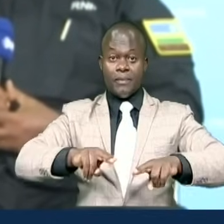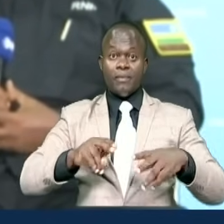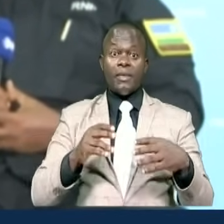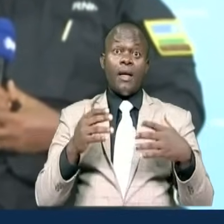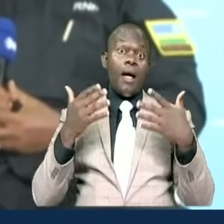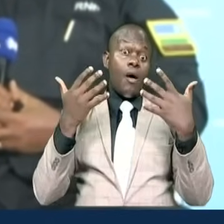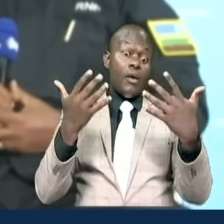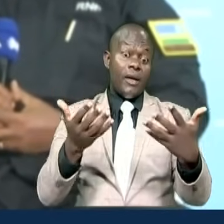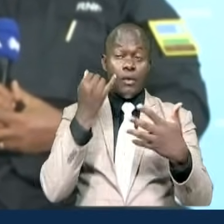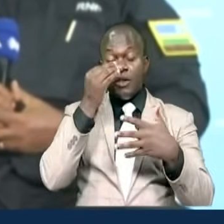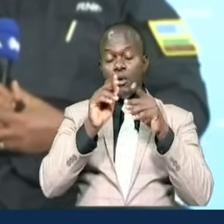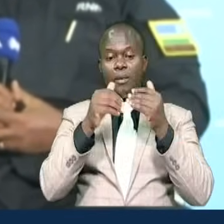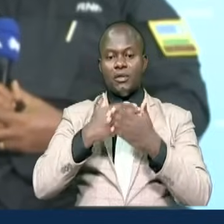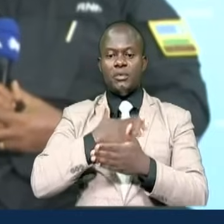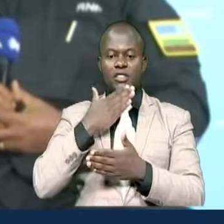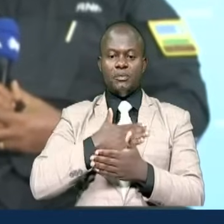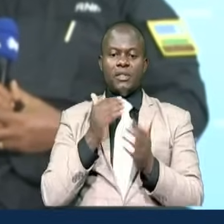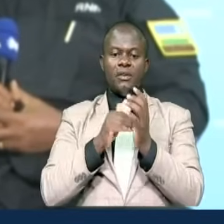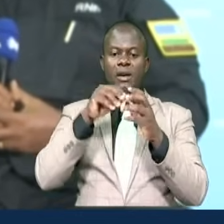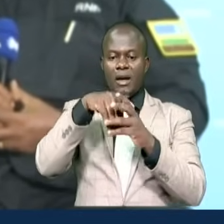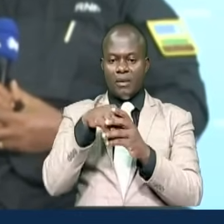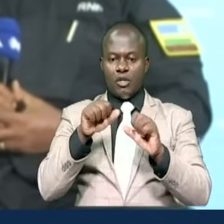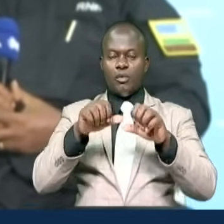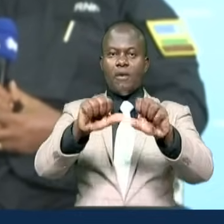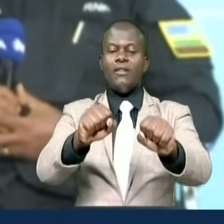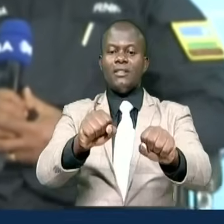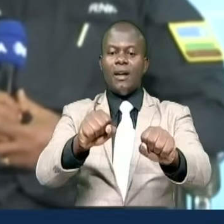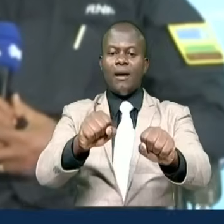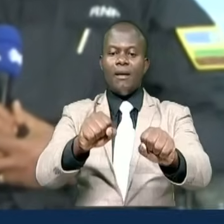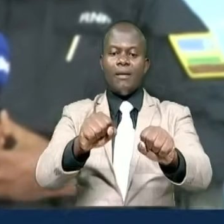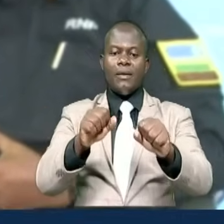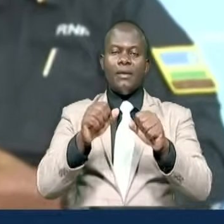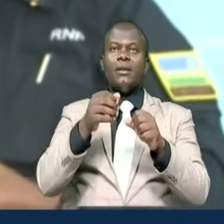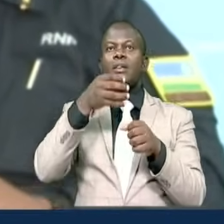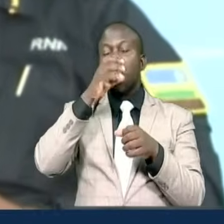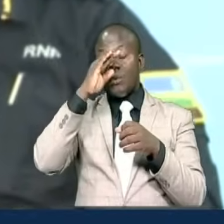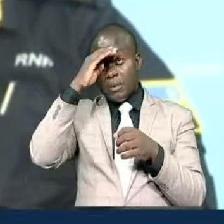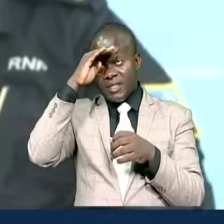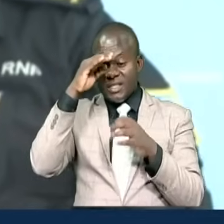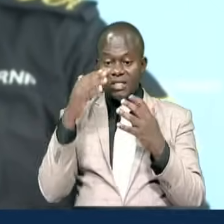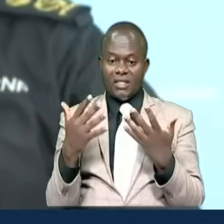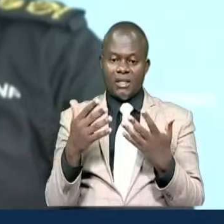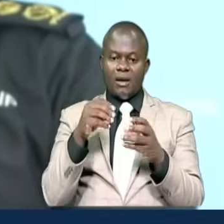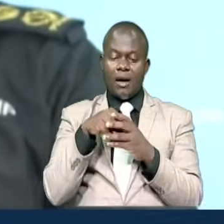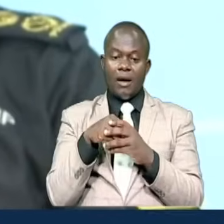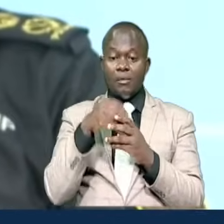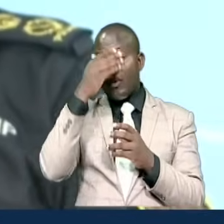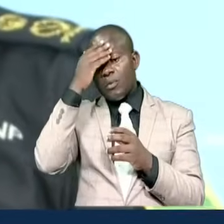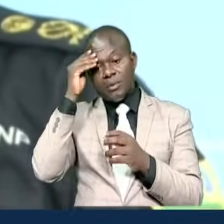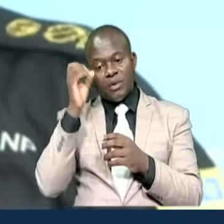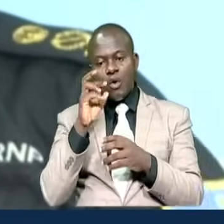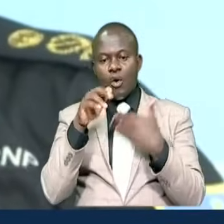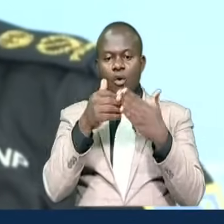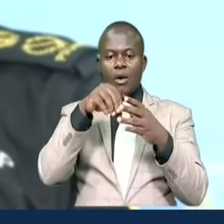burya iyo abantu banezerewe noneho harimo no kuba bafataho ibinyobwa bisindisha, harimo kwibagirwa cyangwa